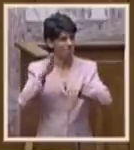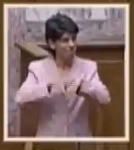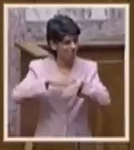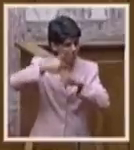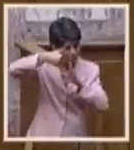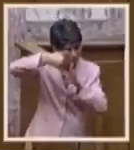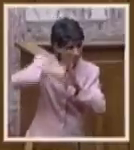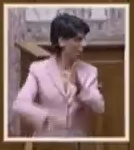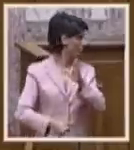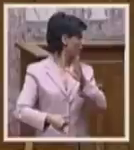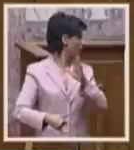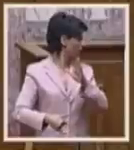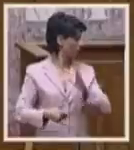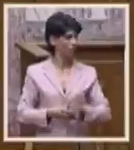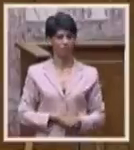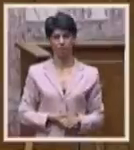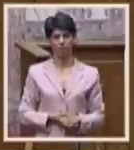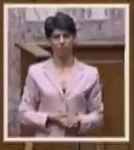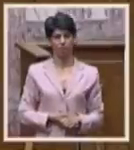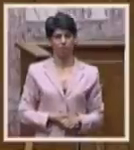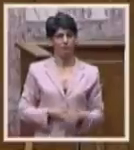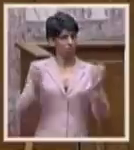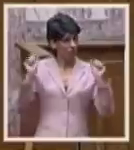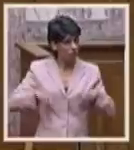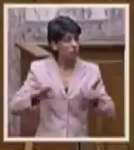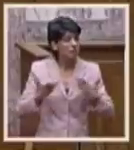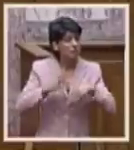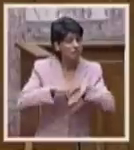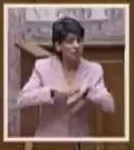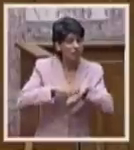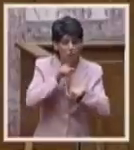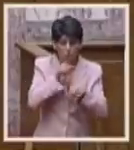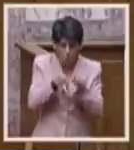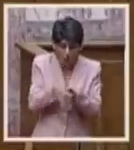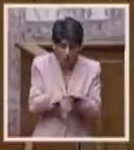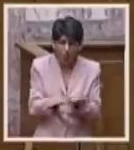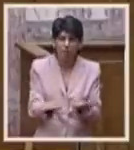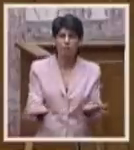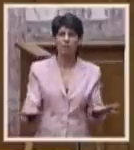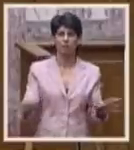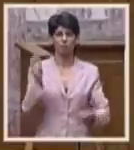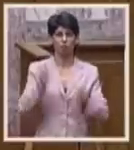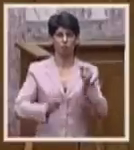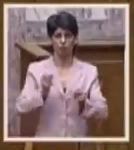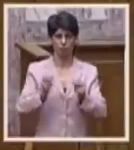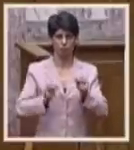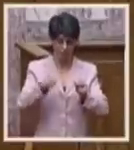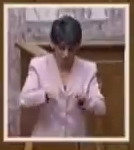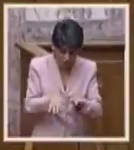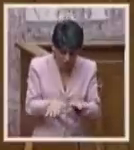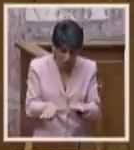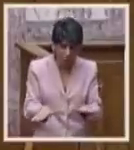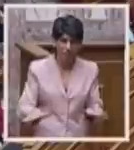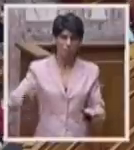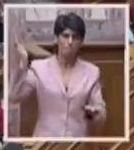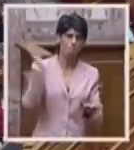βαθύτερα. Μπορούμε να συμφωνήσουμε στις αιτίες, στις ρίζες του προβλήματος και αυτές να χτυπήσουμε.